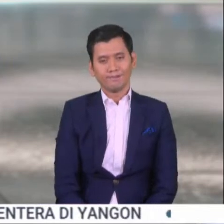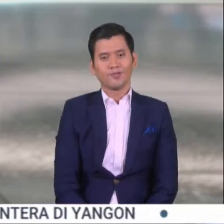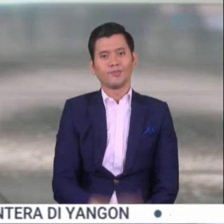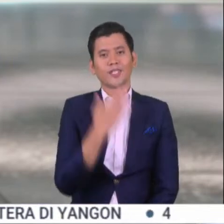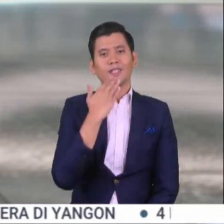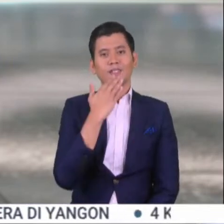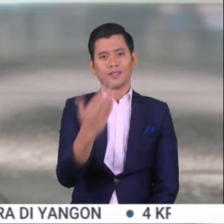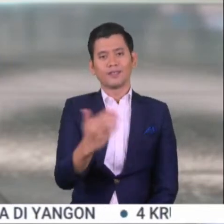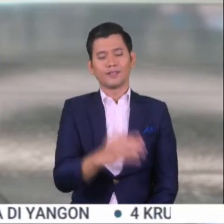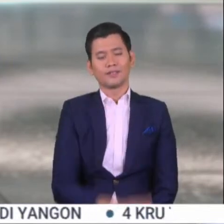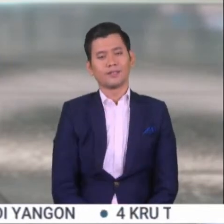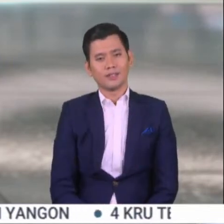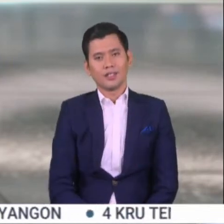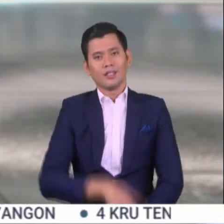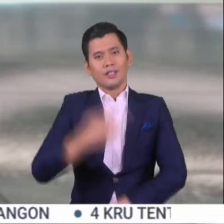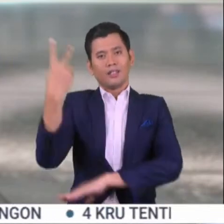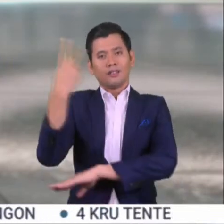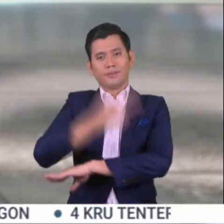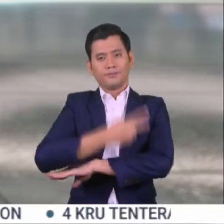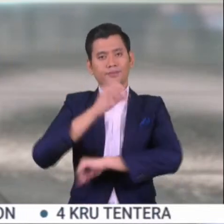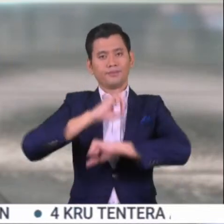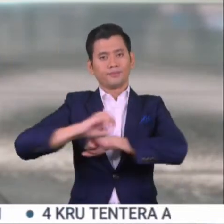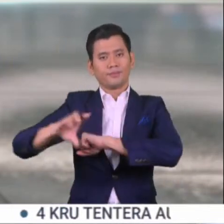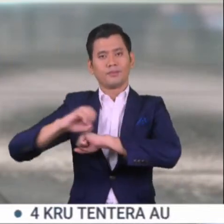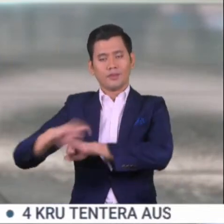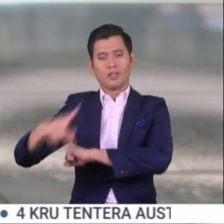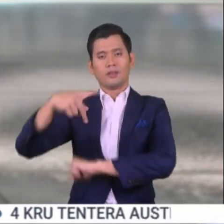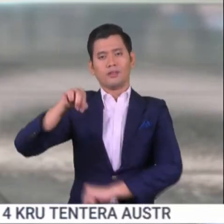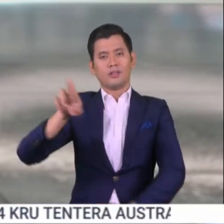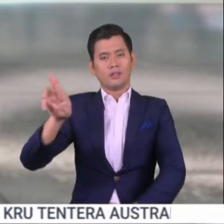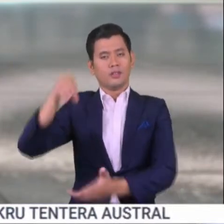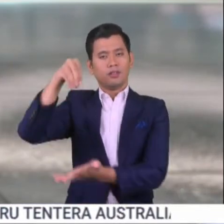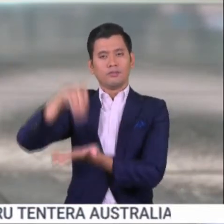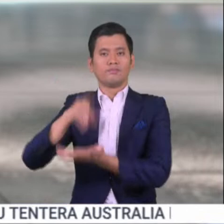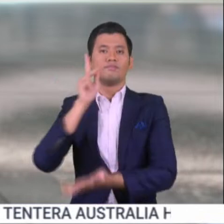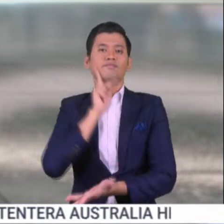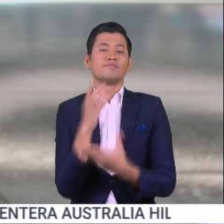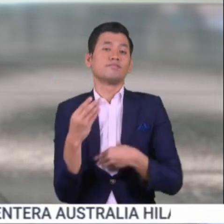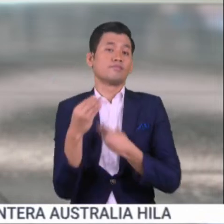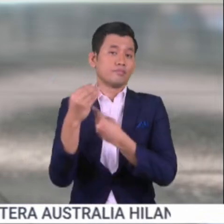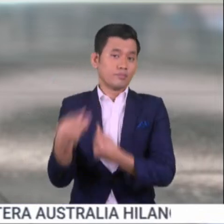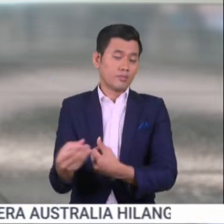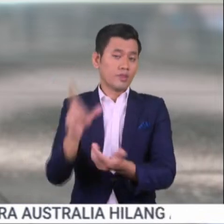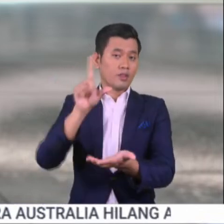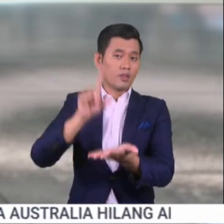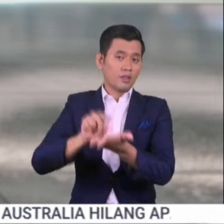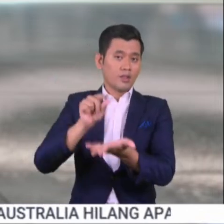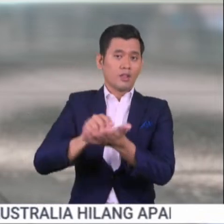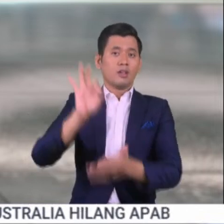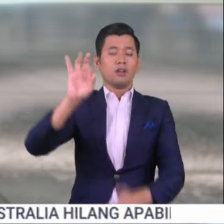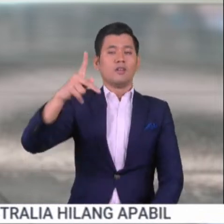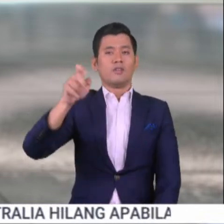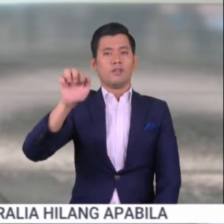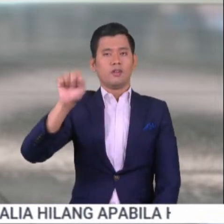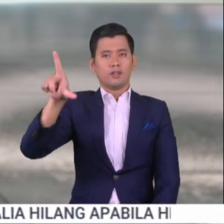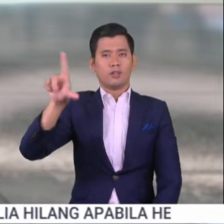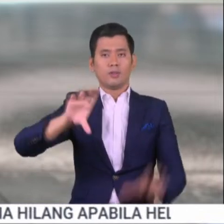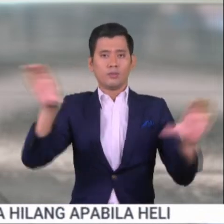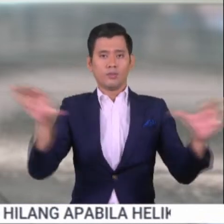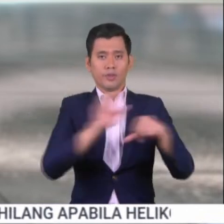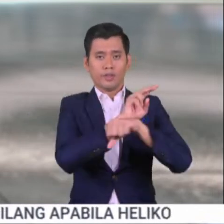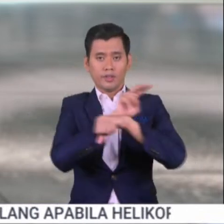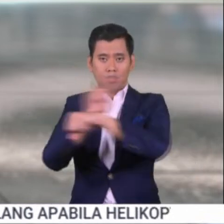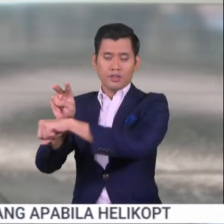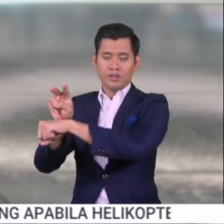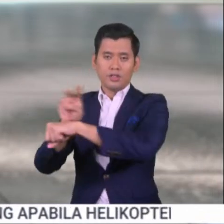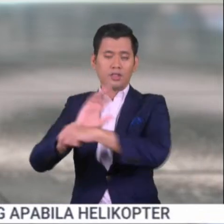Terima kasih Syamila. Hari kedua kempen PRU Dun ke-15 di Kedah berjalan lancar. Wartawan Fakhrul Razi Ismail yang melakukan